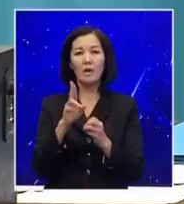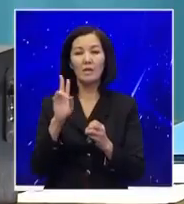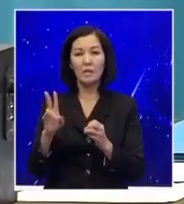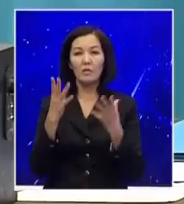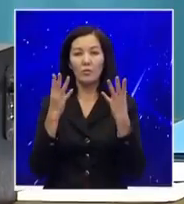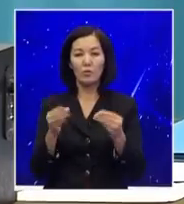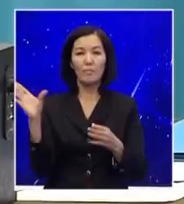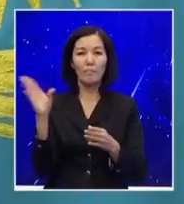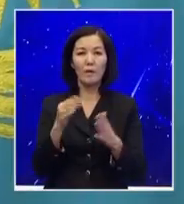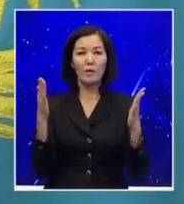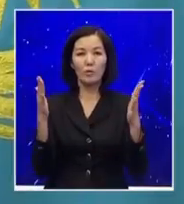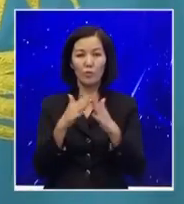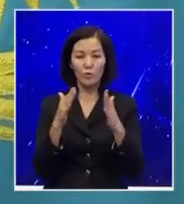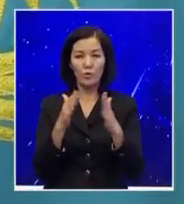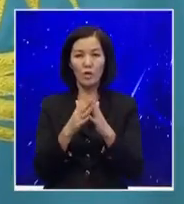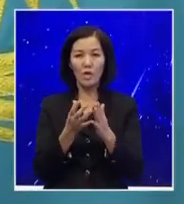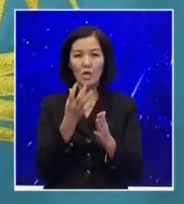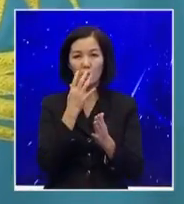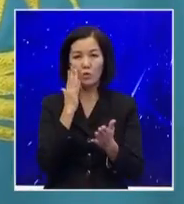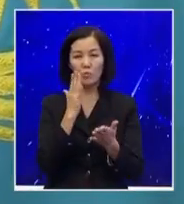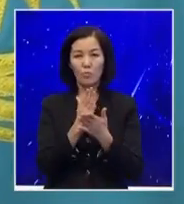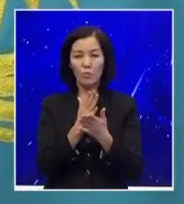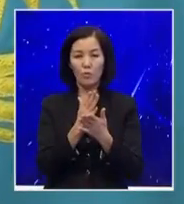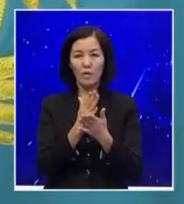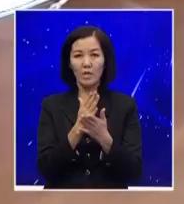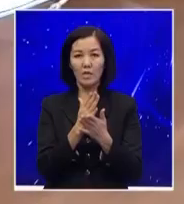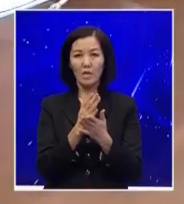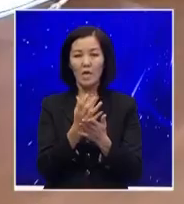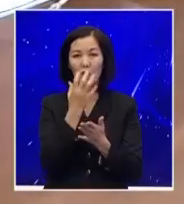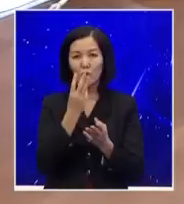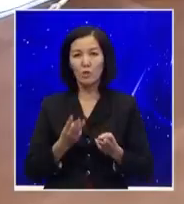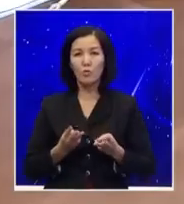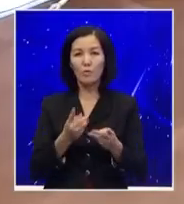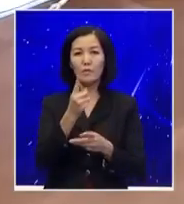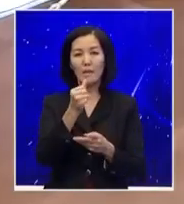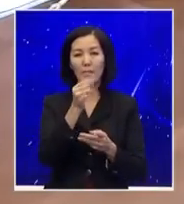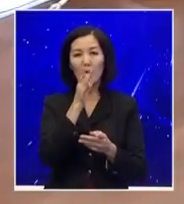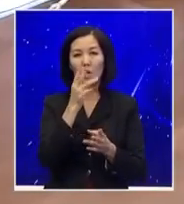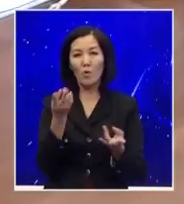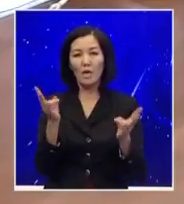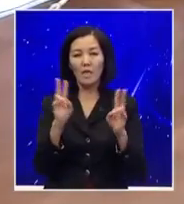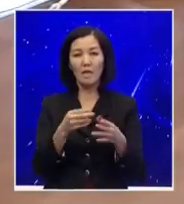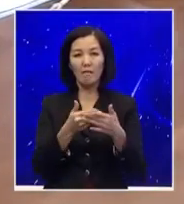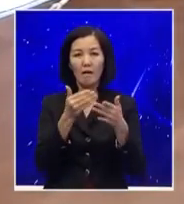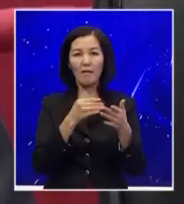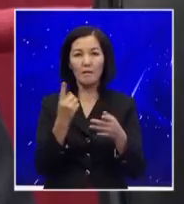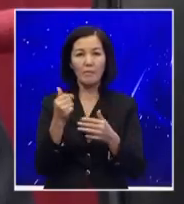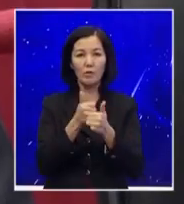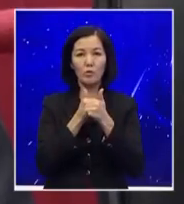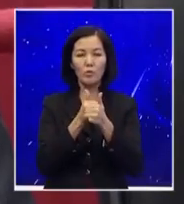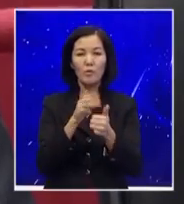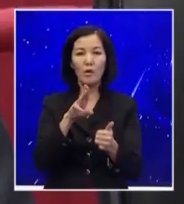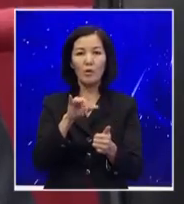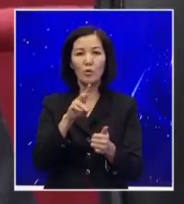Поняли? Әкім жиынды табос сөздерден бастады. Жылыту маусымына бір ай қалды. Ақпаралда бірінші орынбасары Ләззат